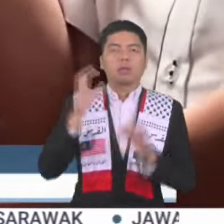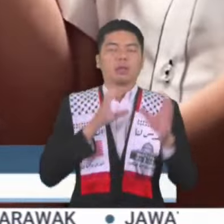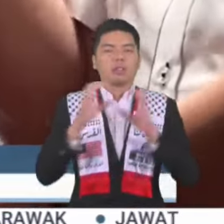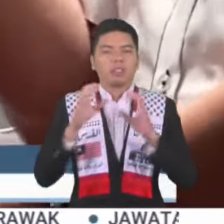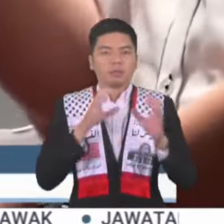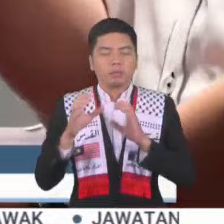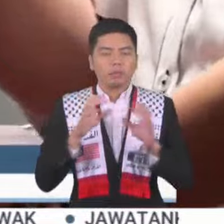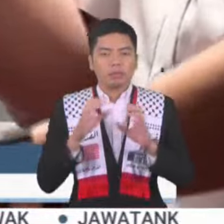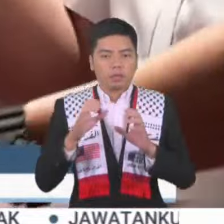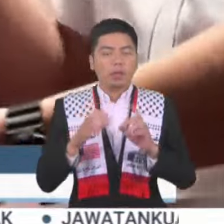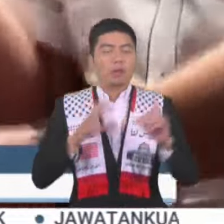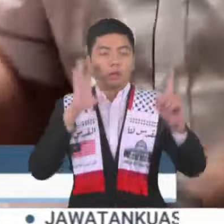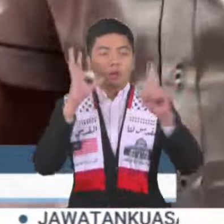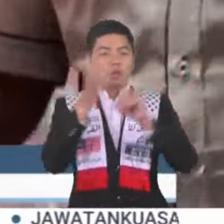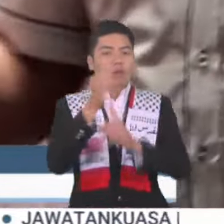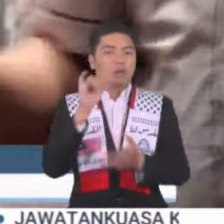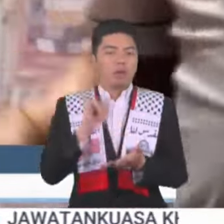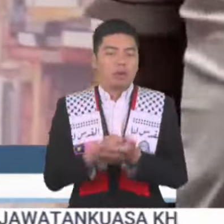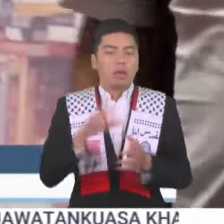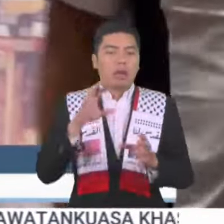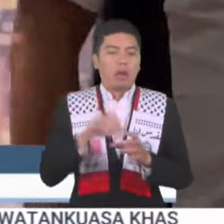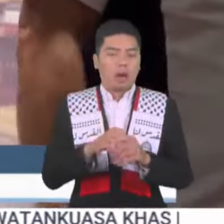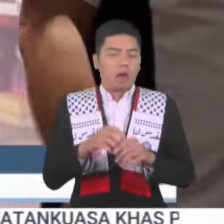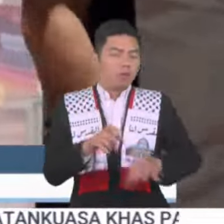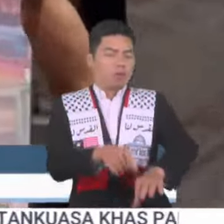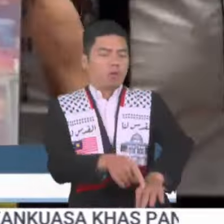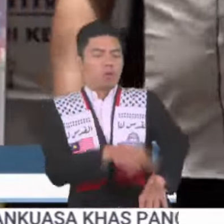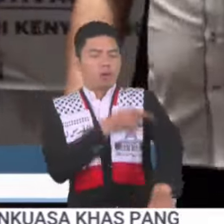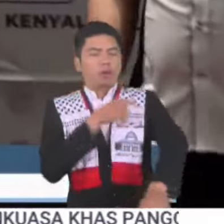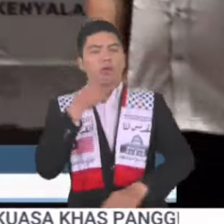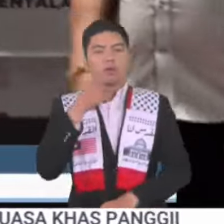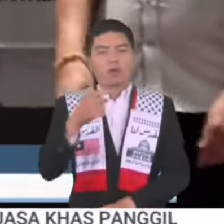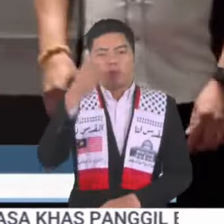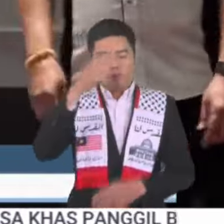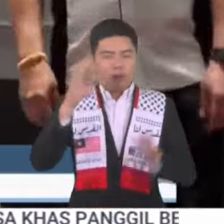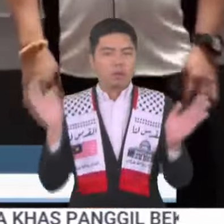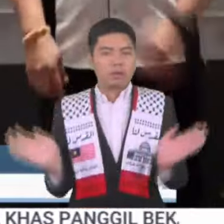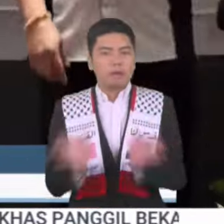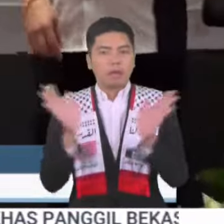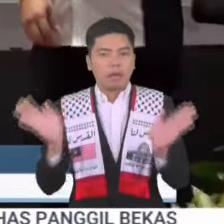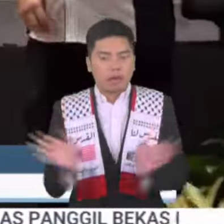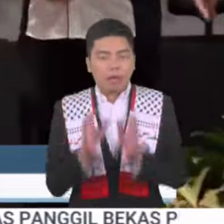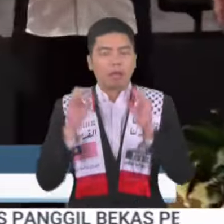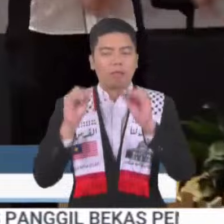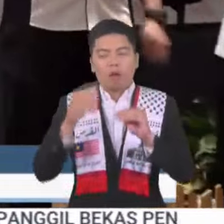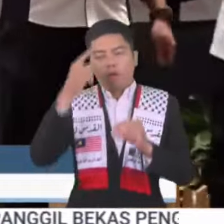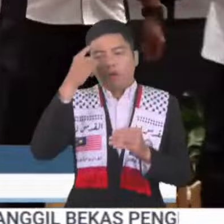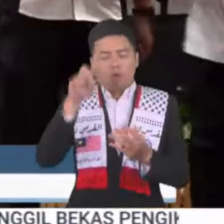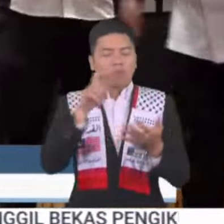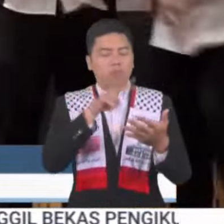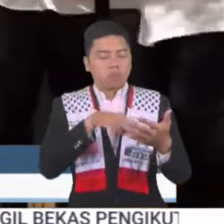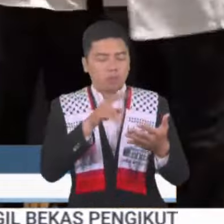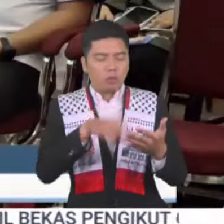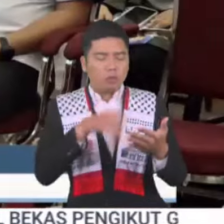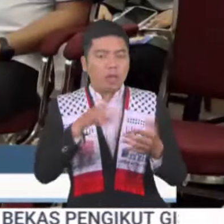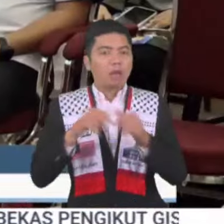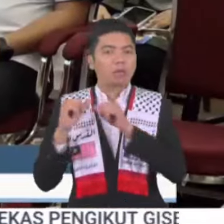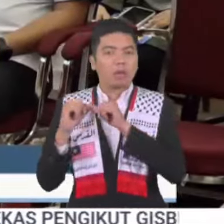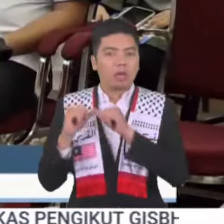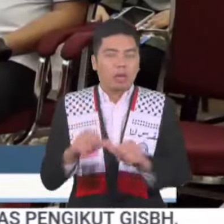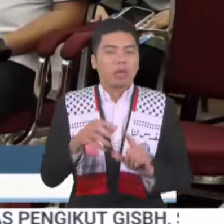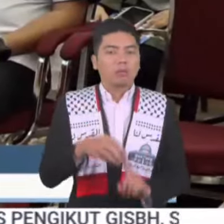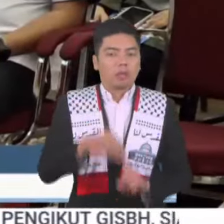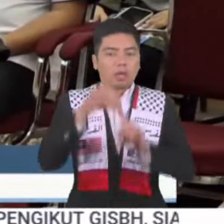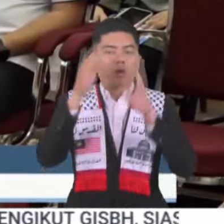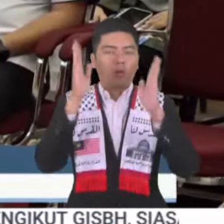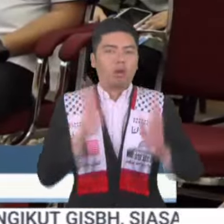berkata pencapaian tersebut melalui The Longest Readathon bertujuan memupuk budaya membaca berterusan khususnya dalam kalangan